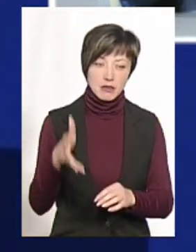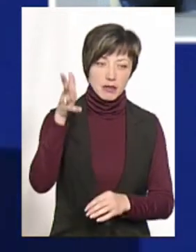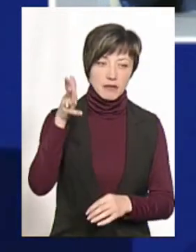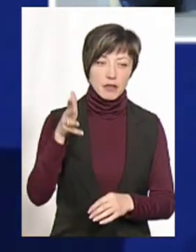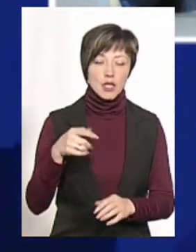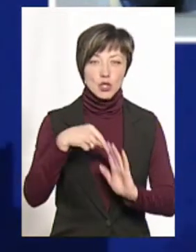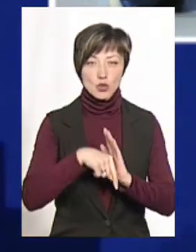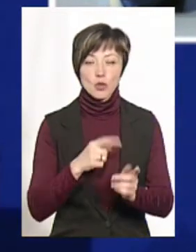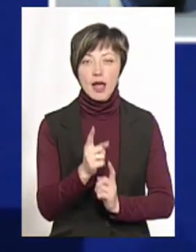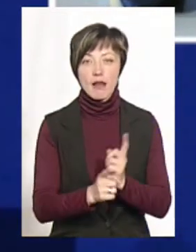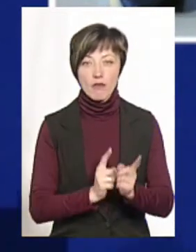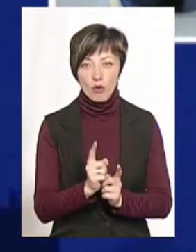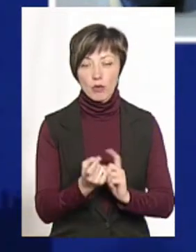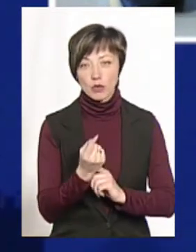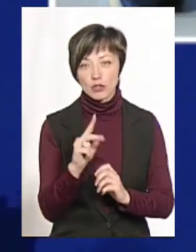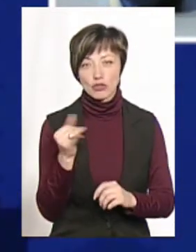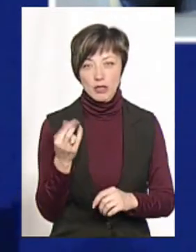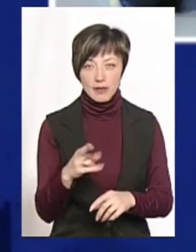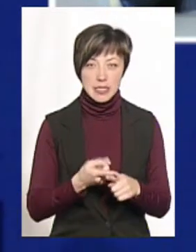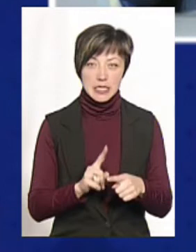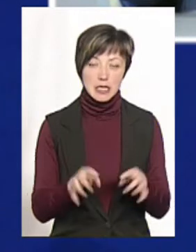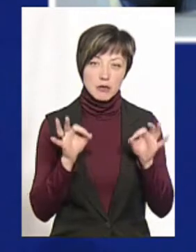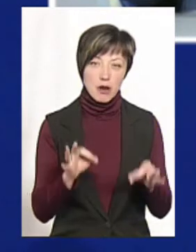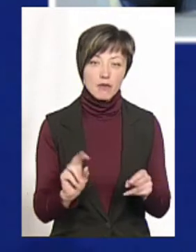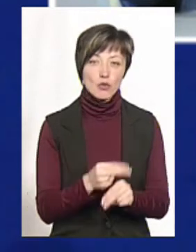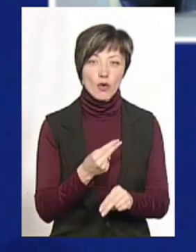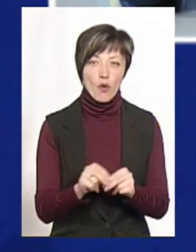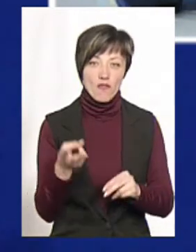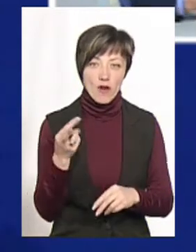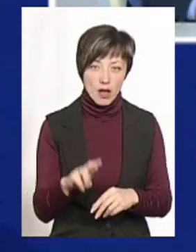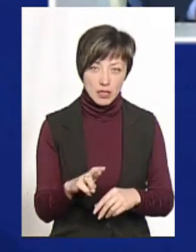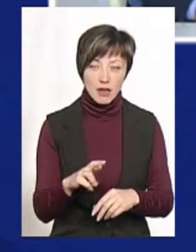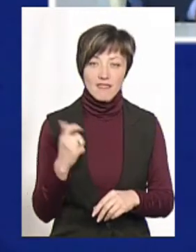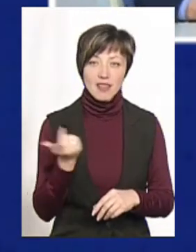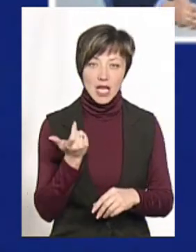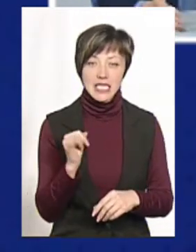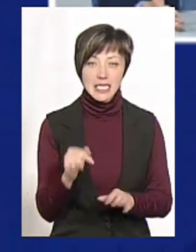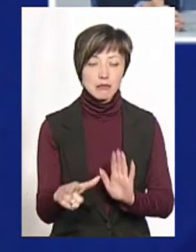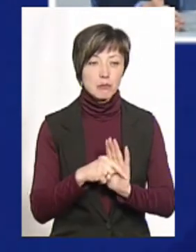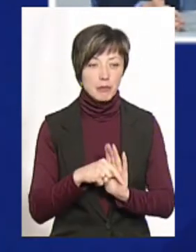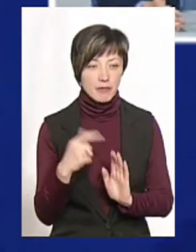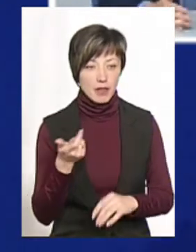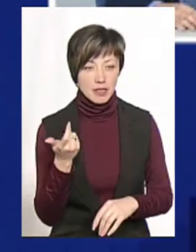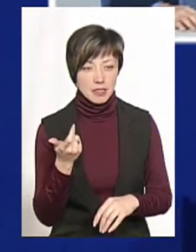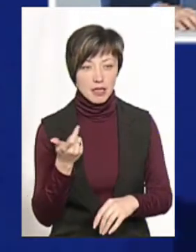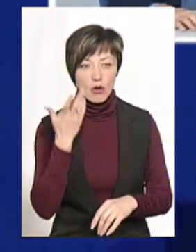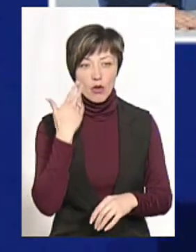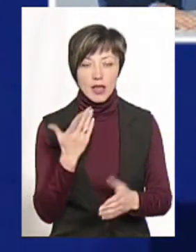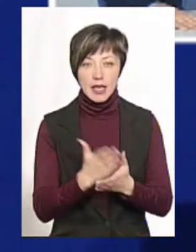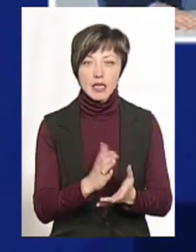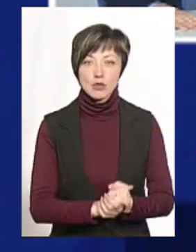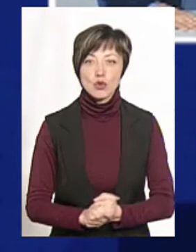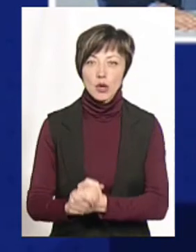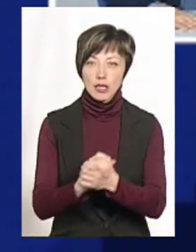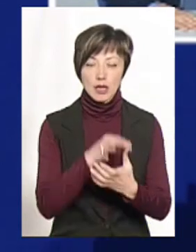суть реформи, яка з 11 червня запроваджена, це, направду, виховання власника і співвласника. Коли є